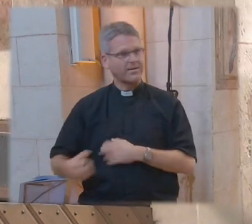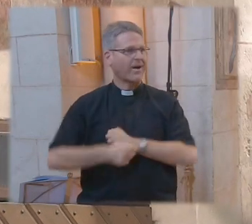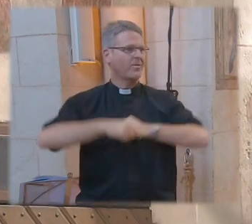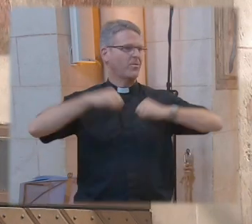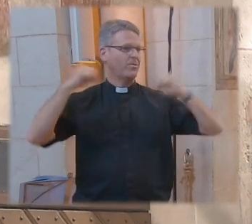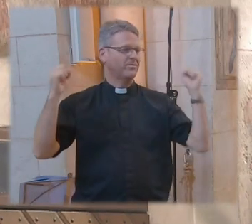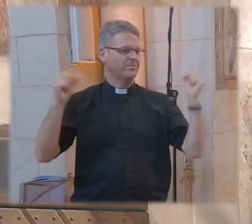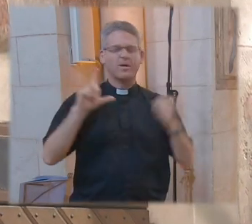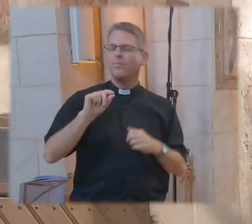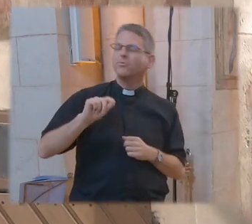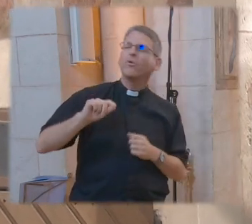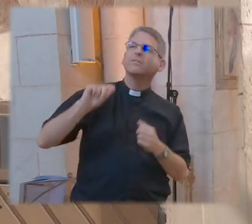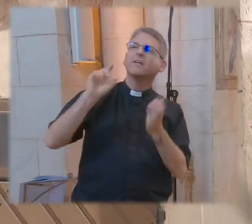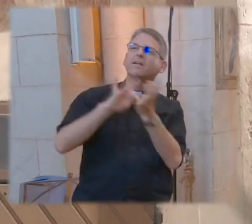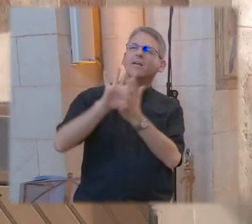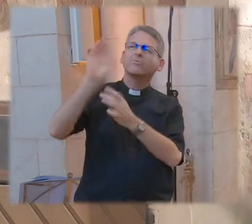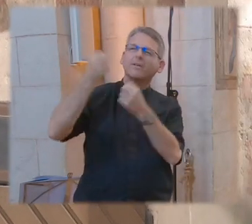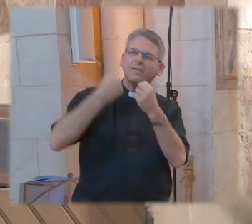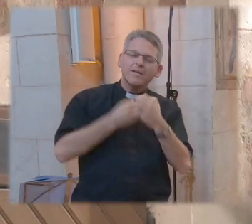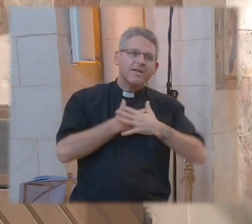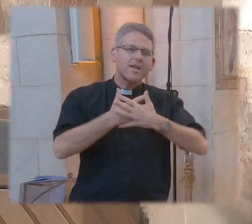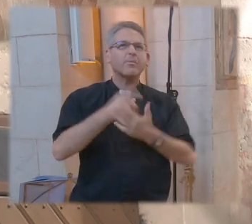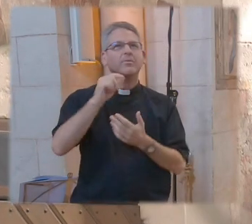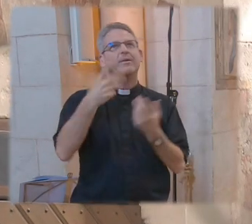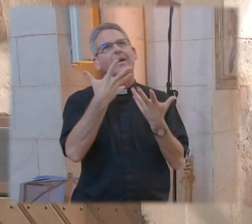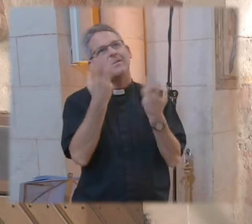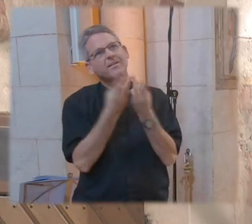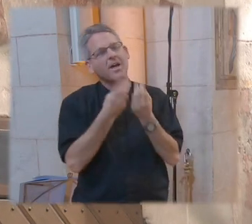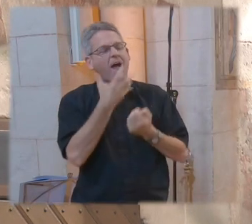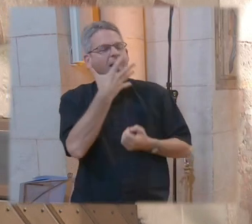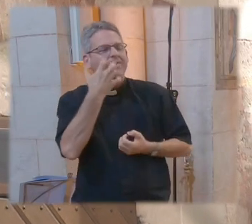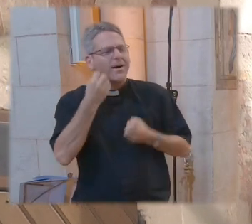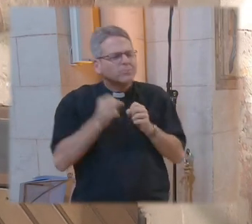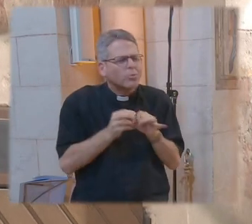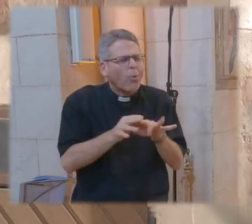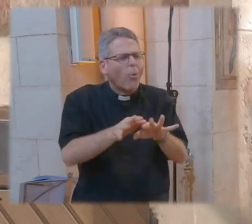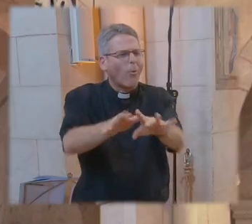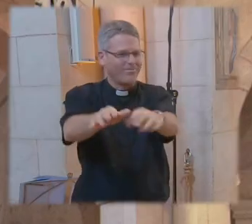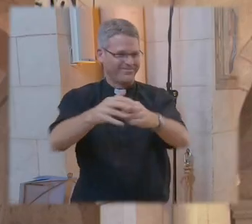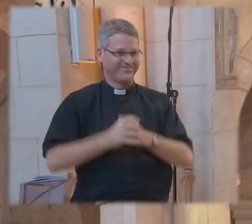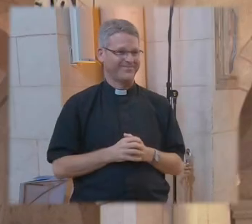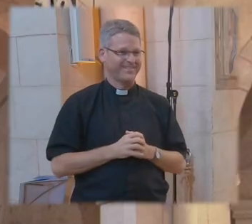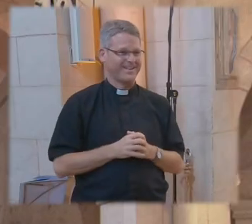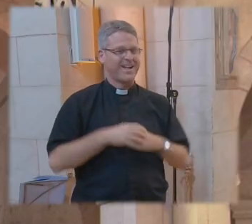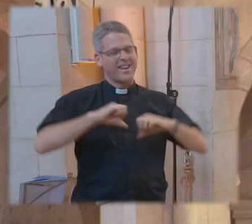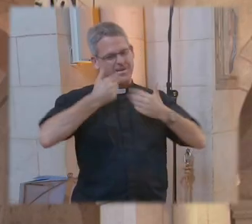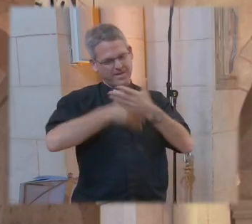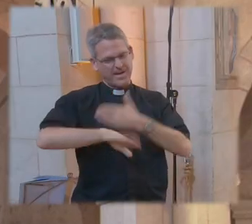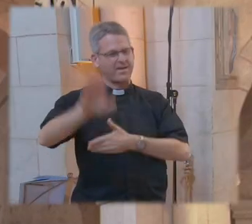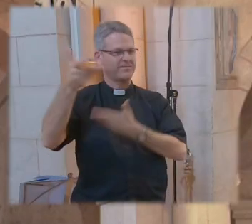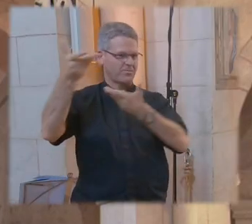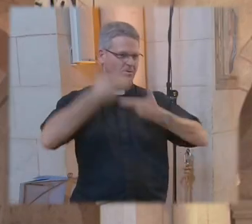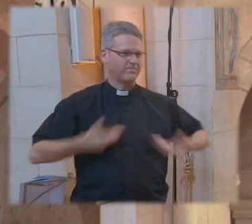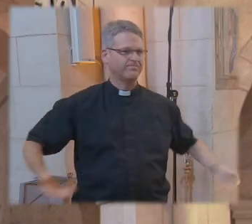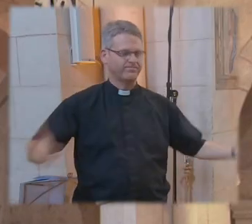der Wärmestrom der Erlösung, des Geschenks des ewigen Lebens. Das heutige